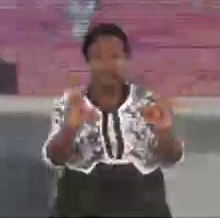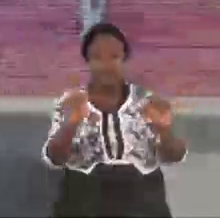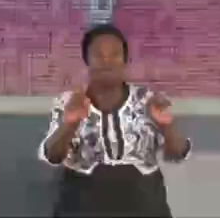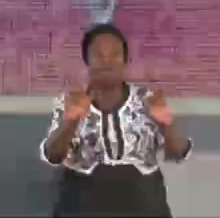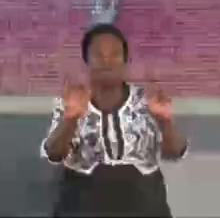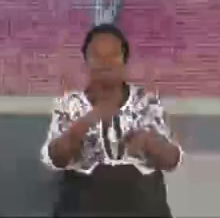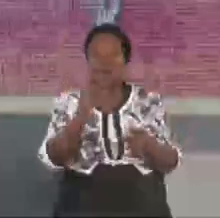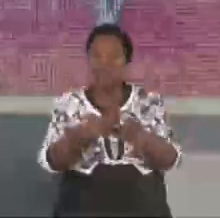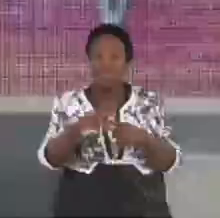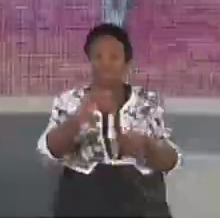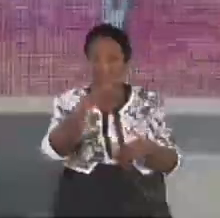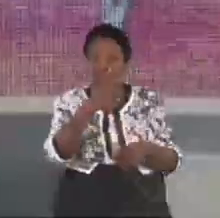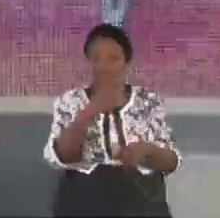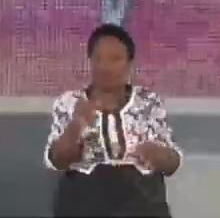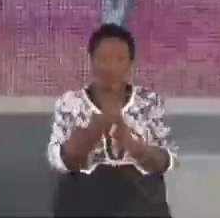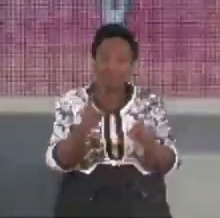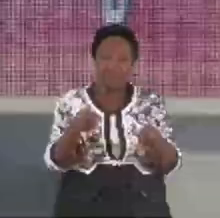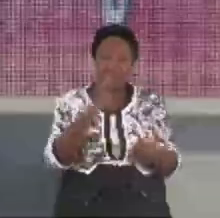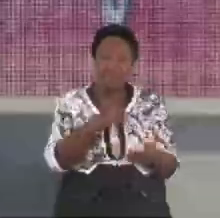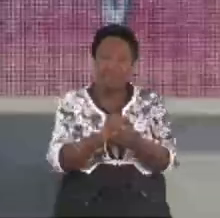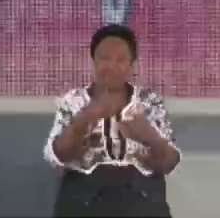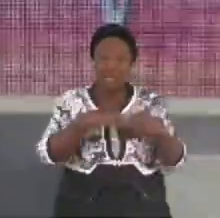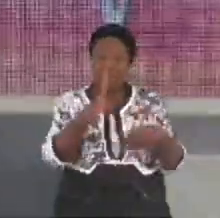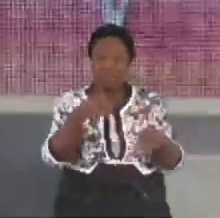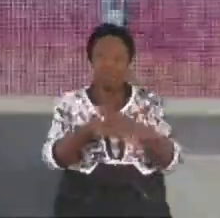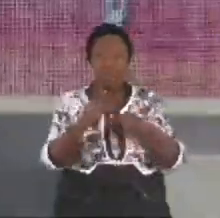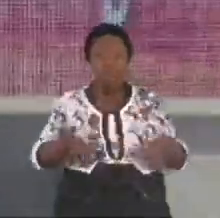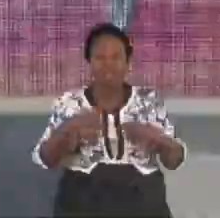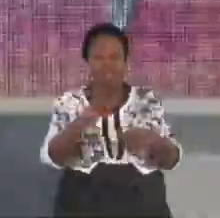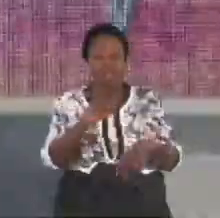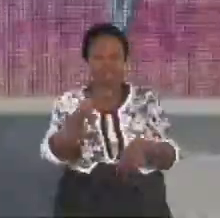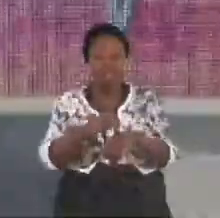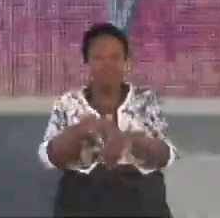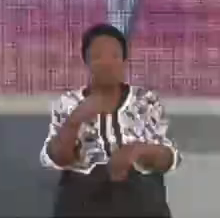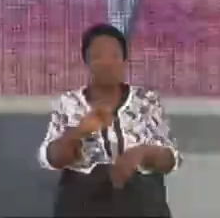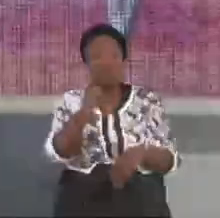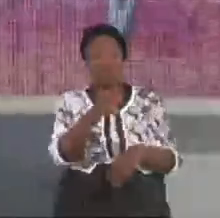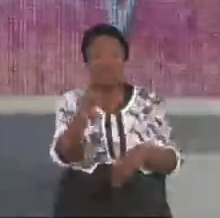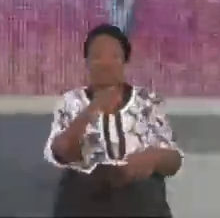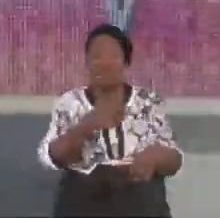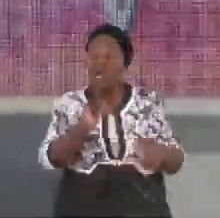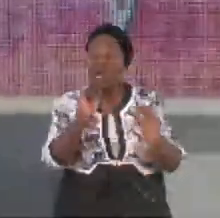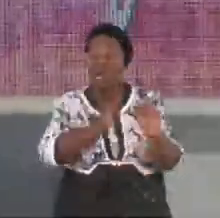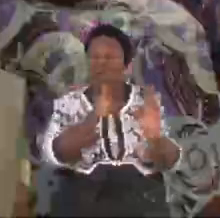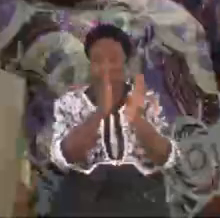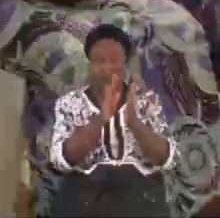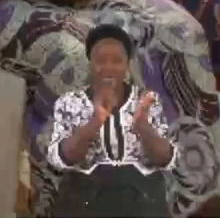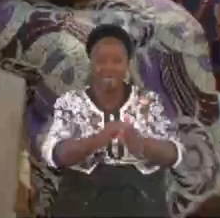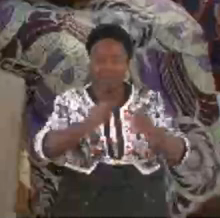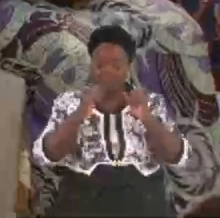Saint-Esprit dans la vie, dans le ministère de Jean. Je prie que cette dynamite soit dans ta